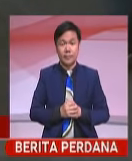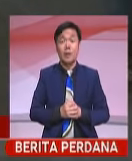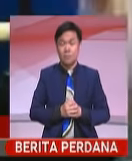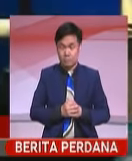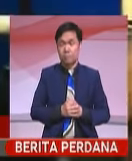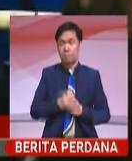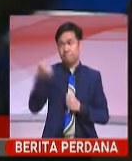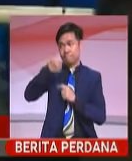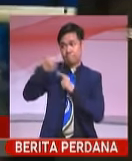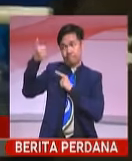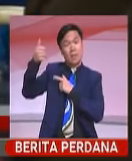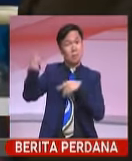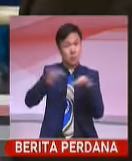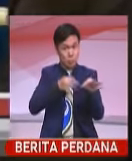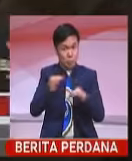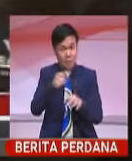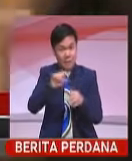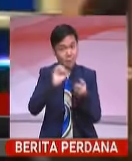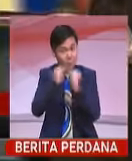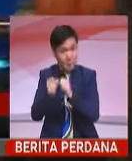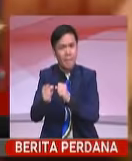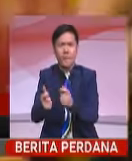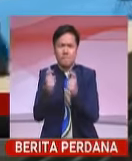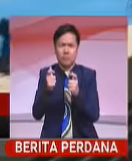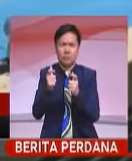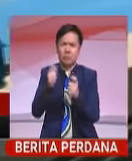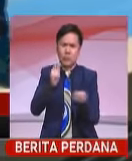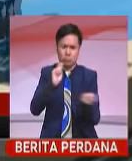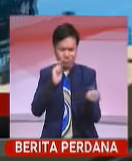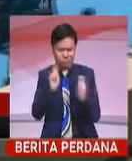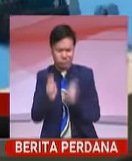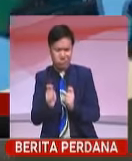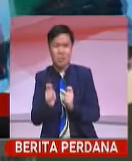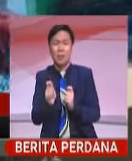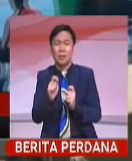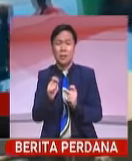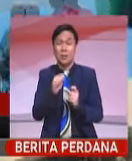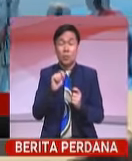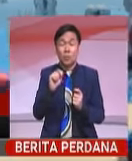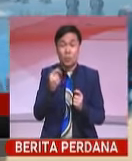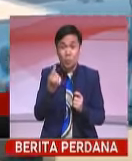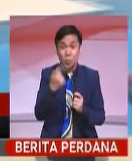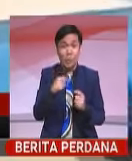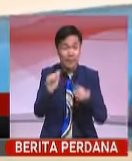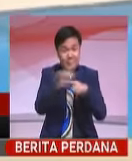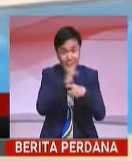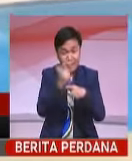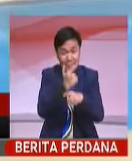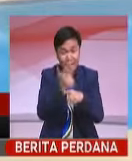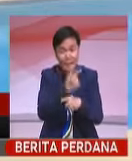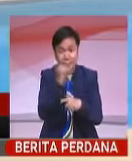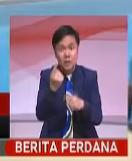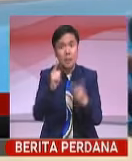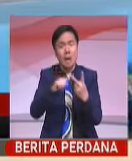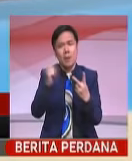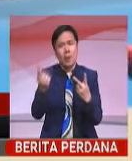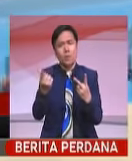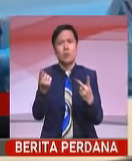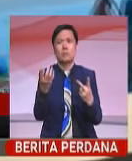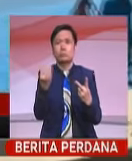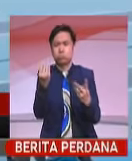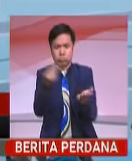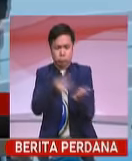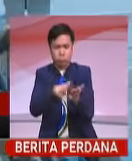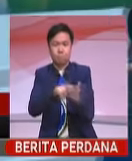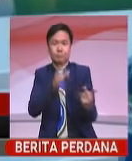Jelas beliau, atlet perlu pantas dan kreatif dalam menepani norma baharu ini bukan sahaja untuk menjalani latihan tetapi peluang untuk mereka